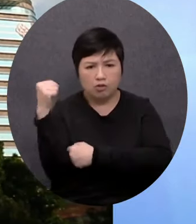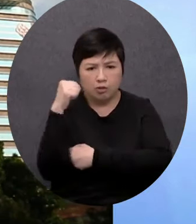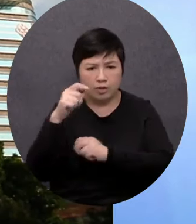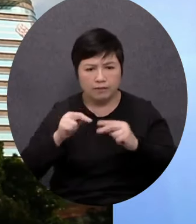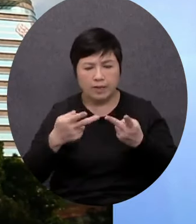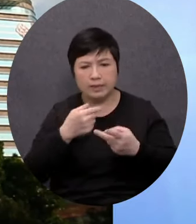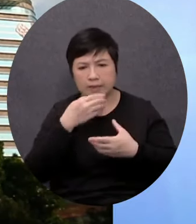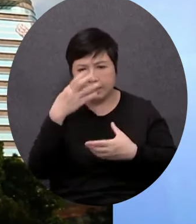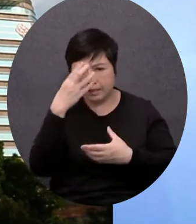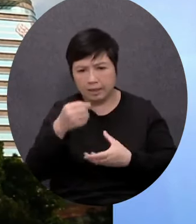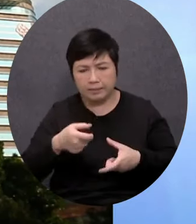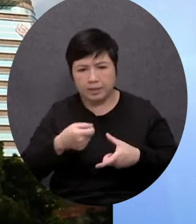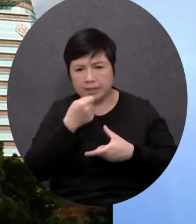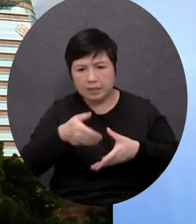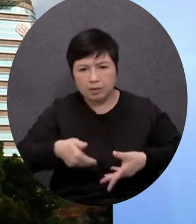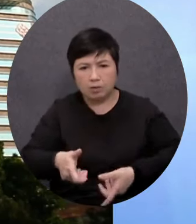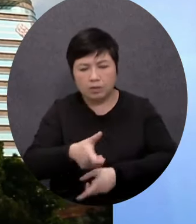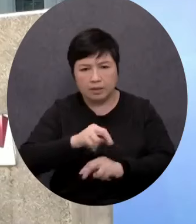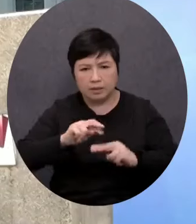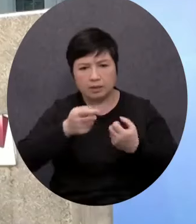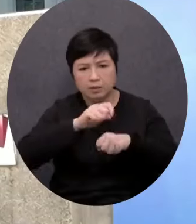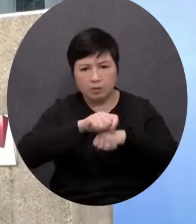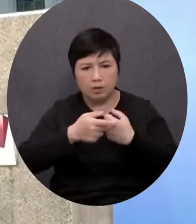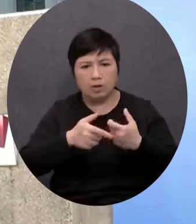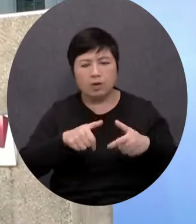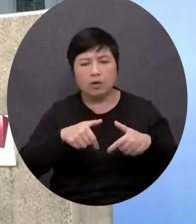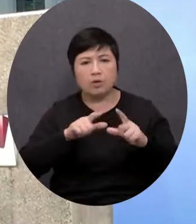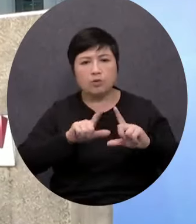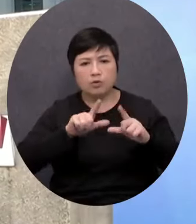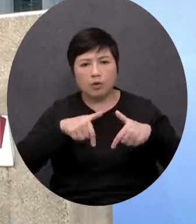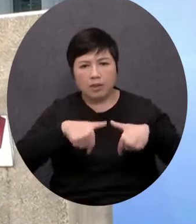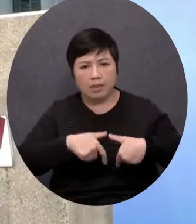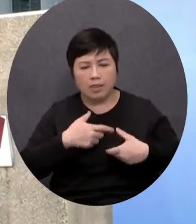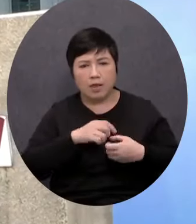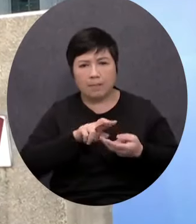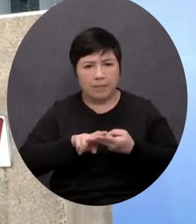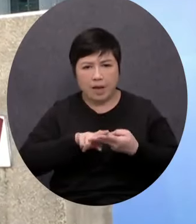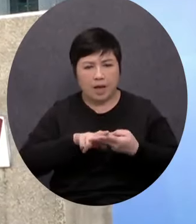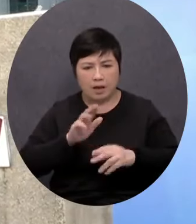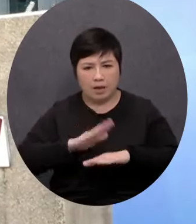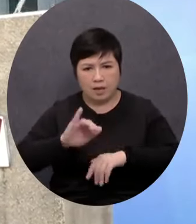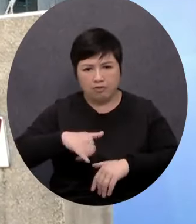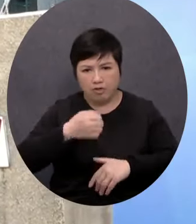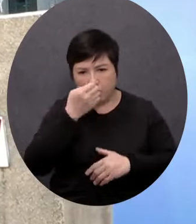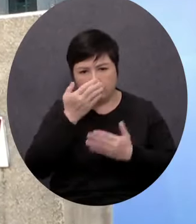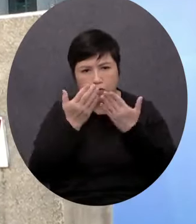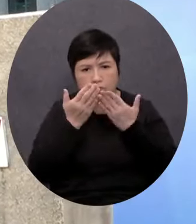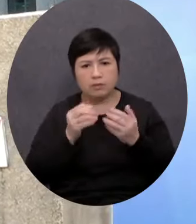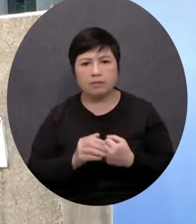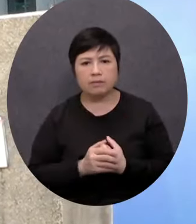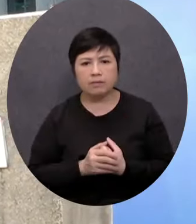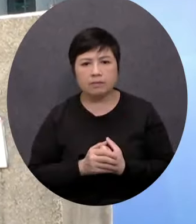引"一帶一路"沿線國家同埋東南亞嘅尖子來港升學。香港電台記者朱石君報